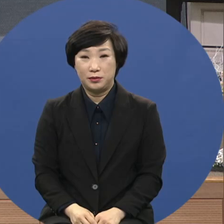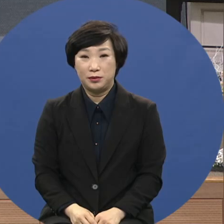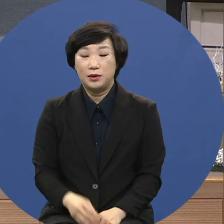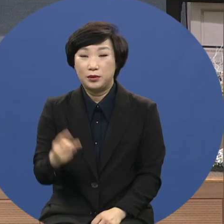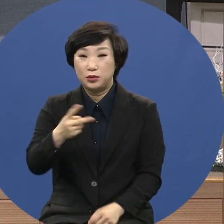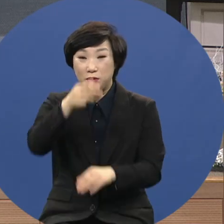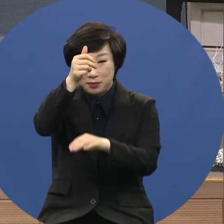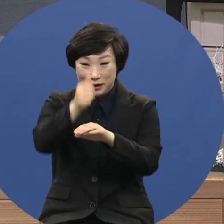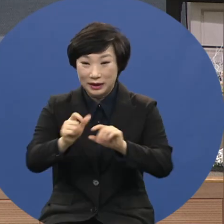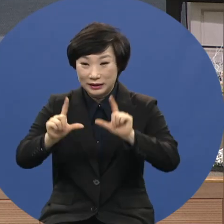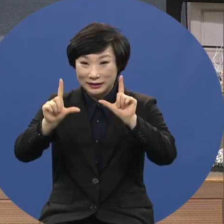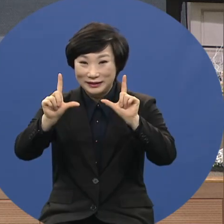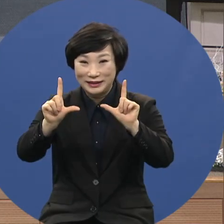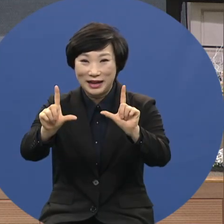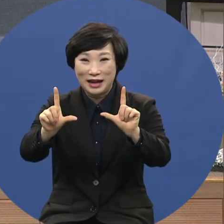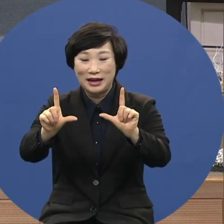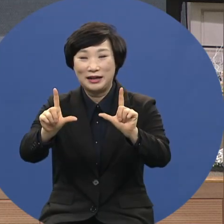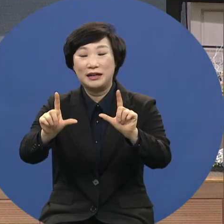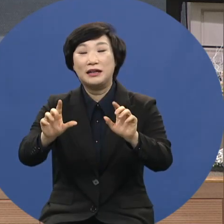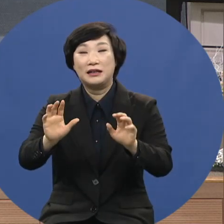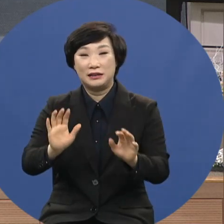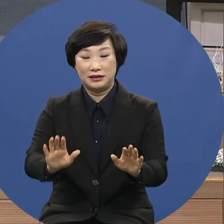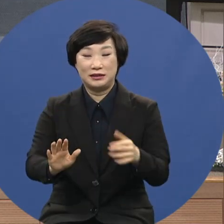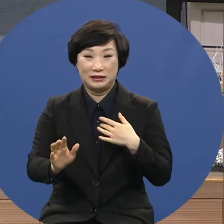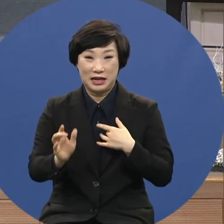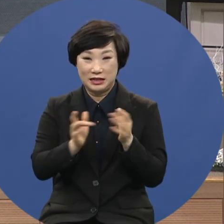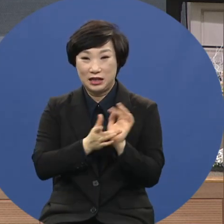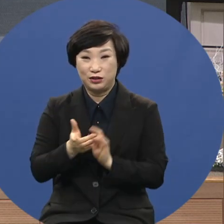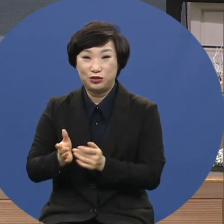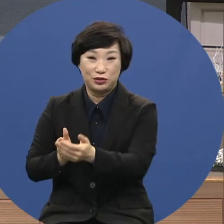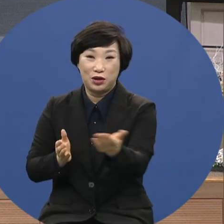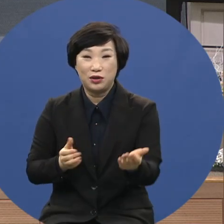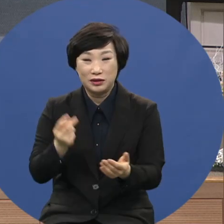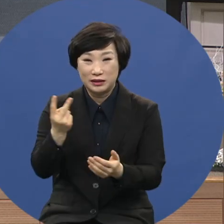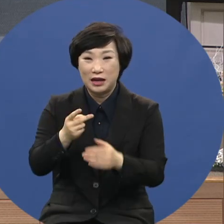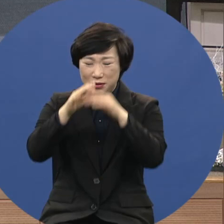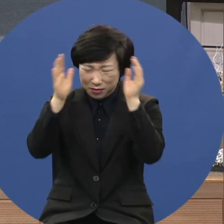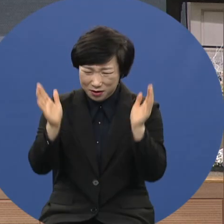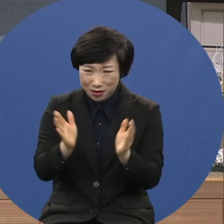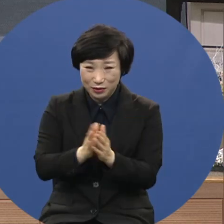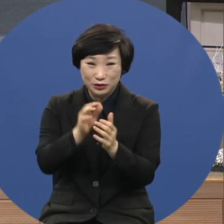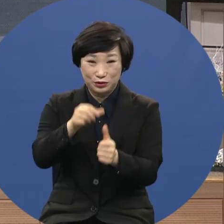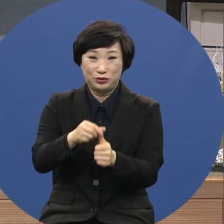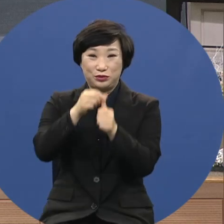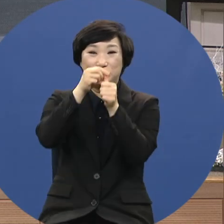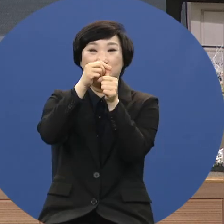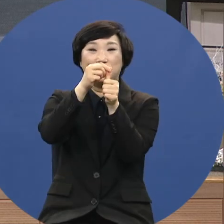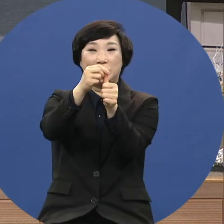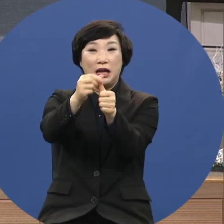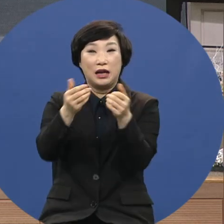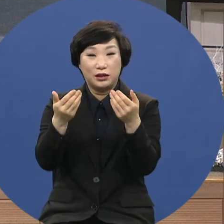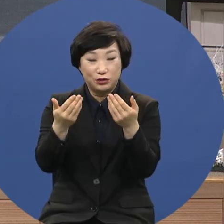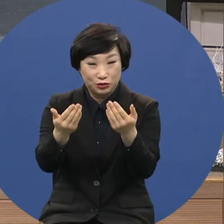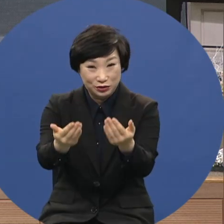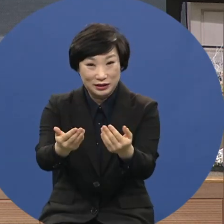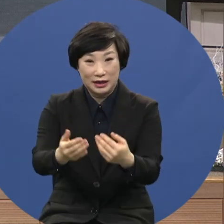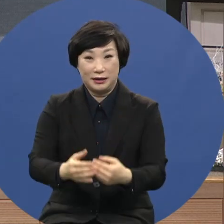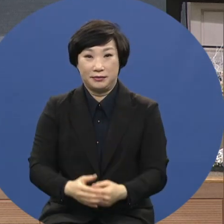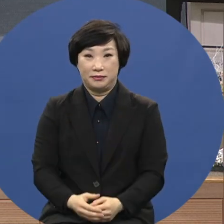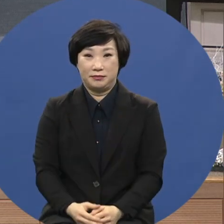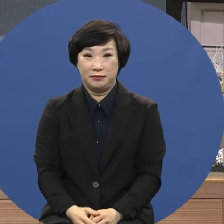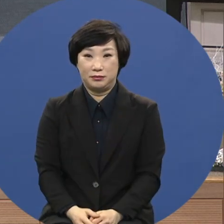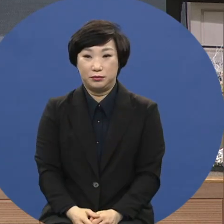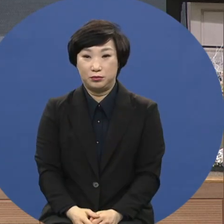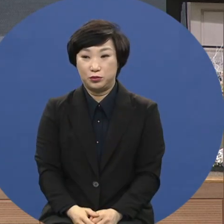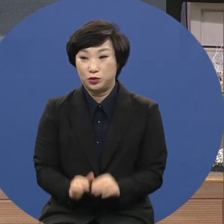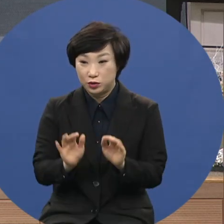그리고 마지막 날에 내가 이를 다 살리리라 하시니라.